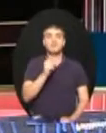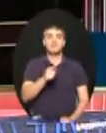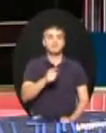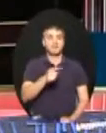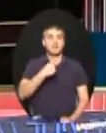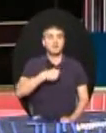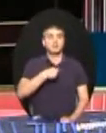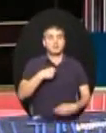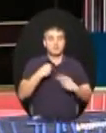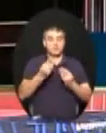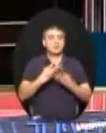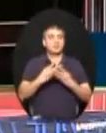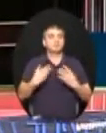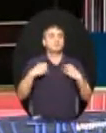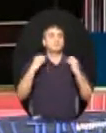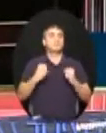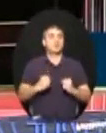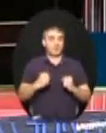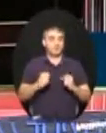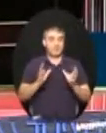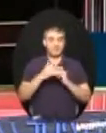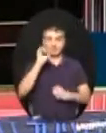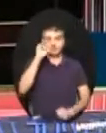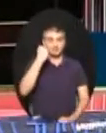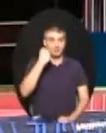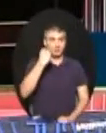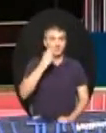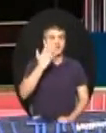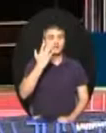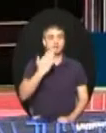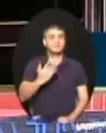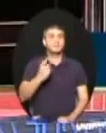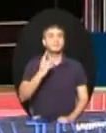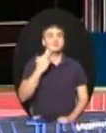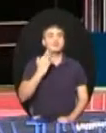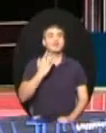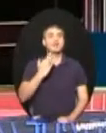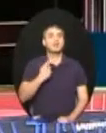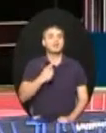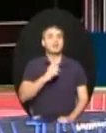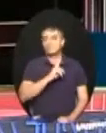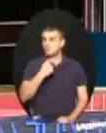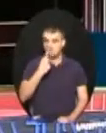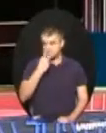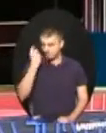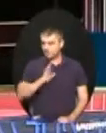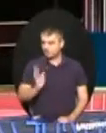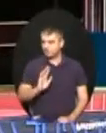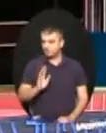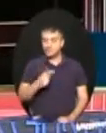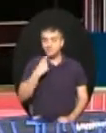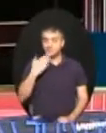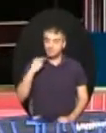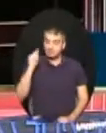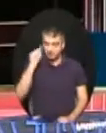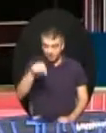הזה, שאנחנו נספק רשת ביטחון למחנה הציוני. והם אומרים בעברית? בדיוק. ובערבית מה הם אומרים? לא יאמרו דבר כזה. אומרים,